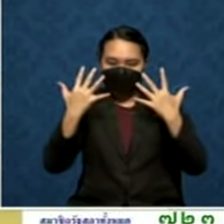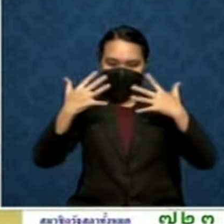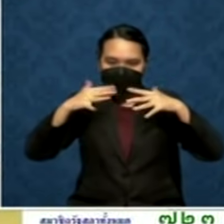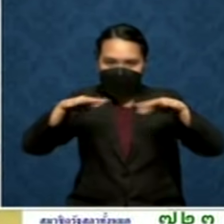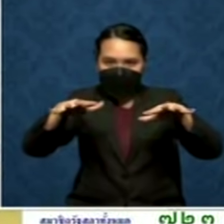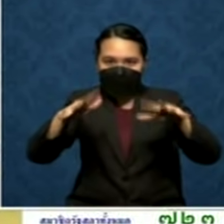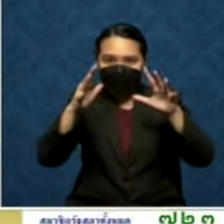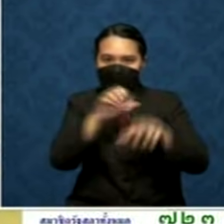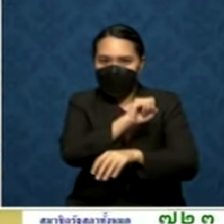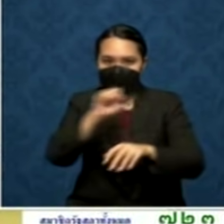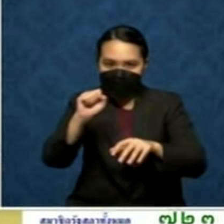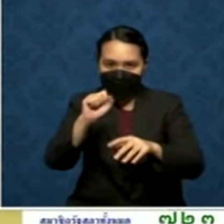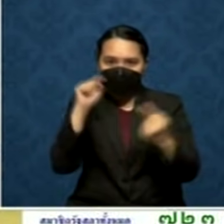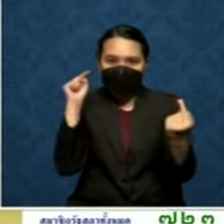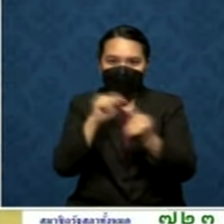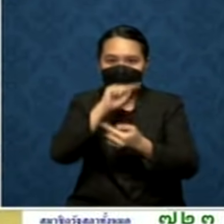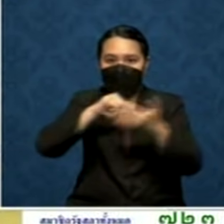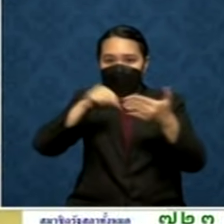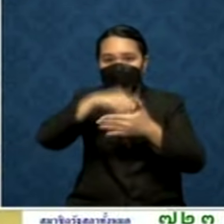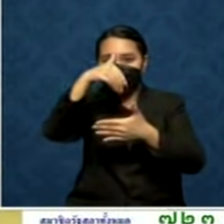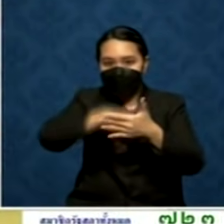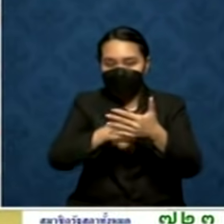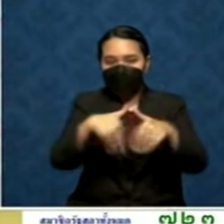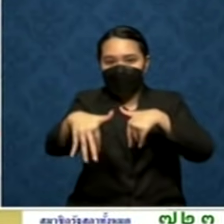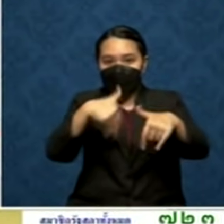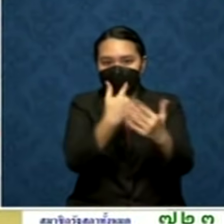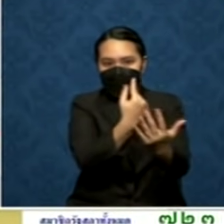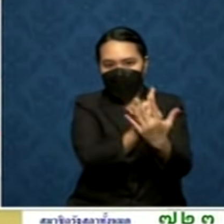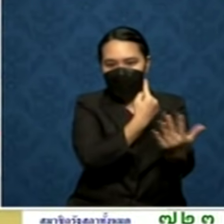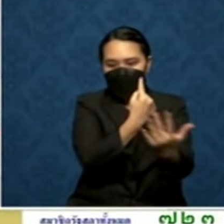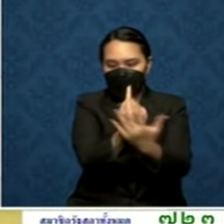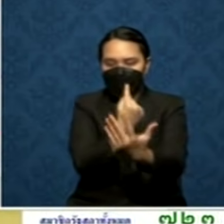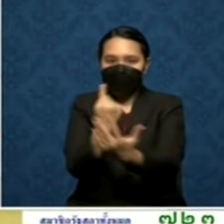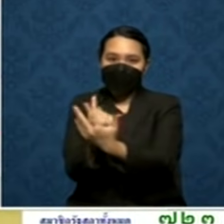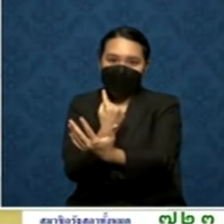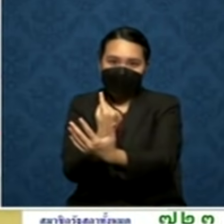หน้าการเมืองที่มาจากการเลือกตั้งของพี่น้องประชาชน